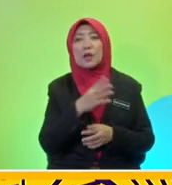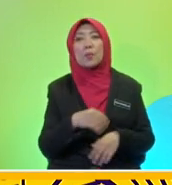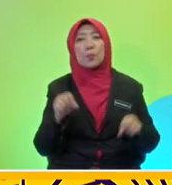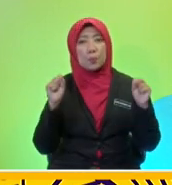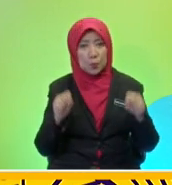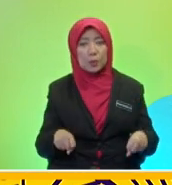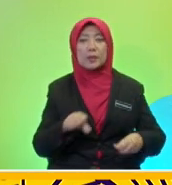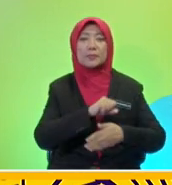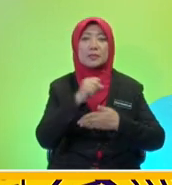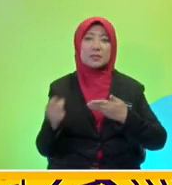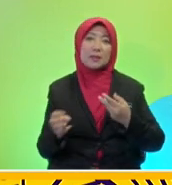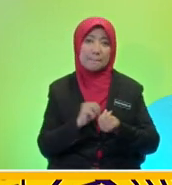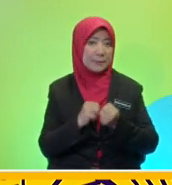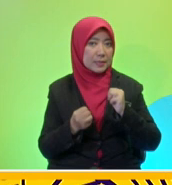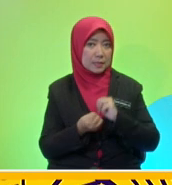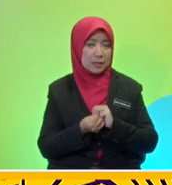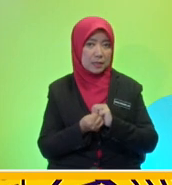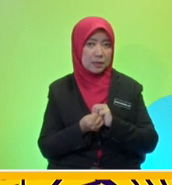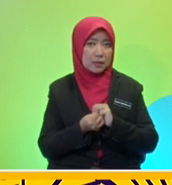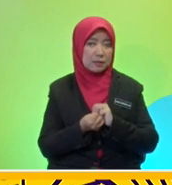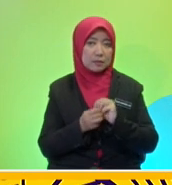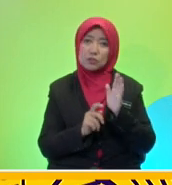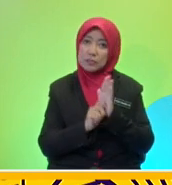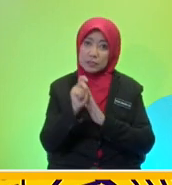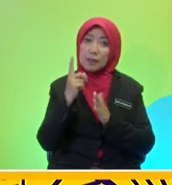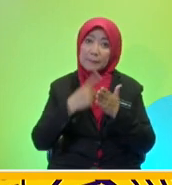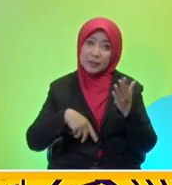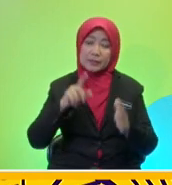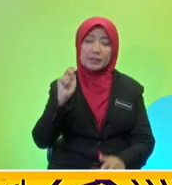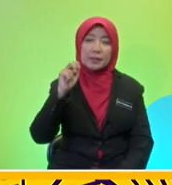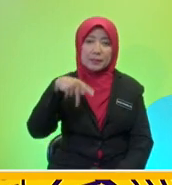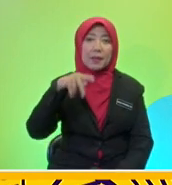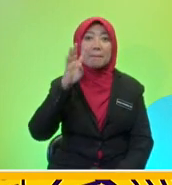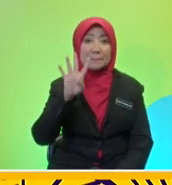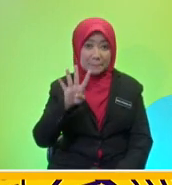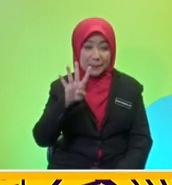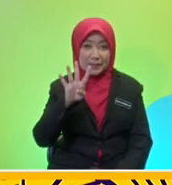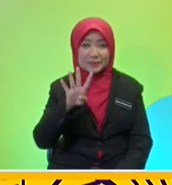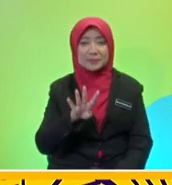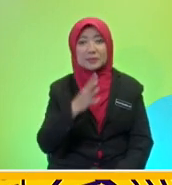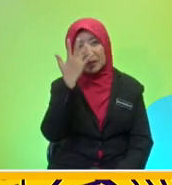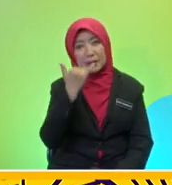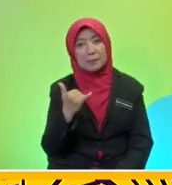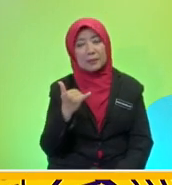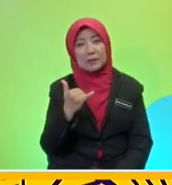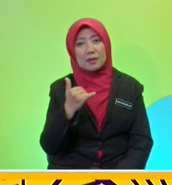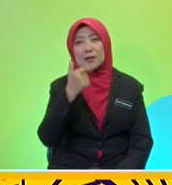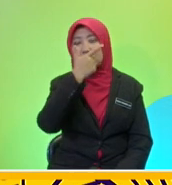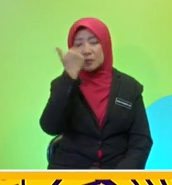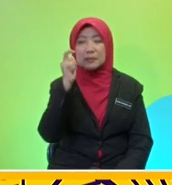menyelesaikan masalah yang diberikan jadi saya beli-beli Dia paling tinggi adalah TV 4 Oke Kenapa tadi saya katakan